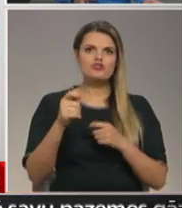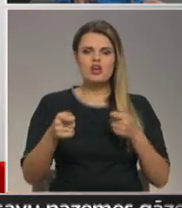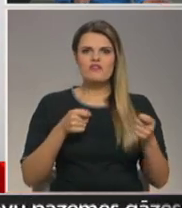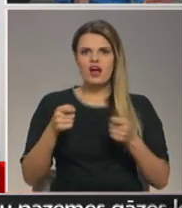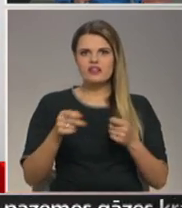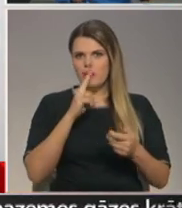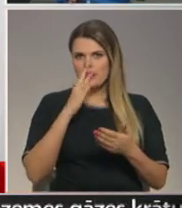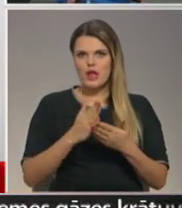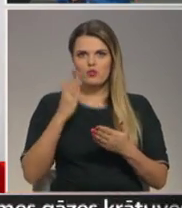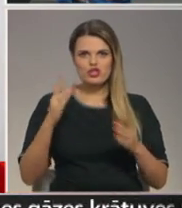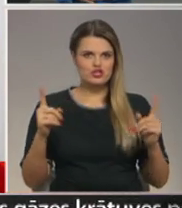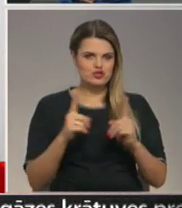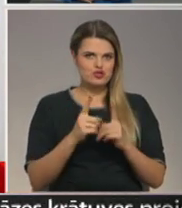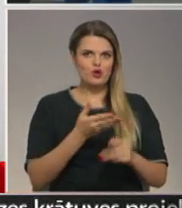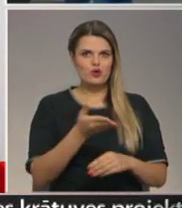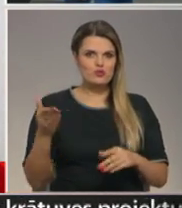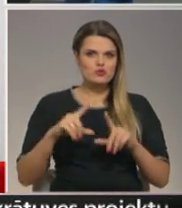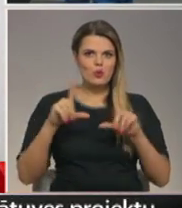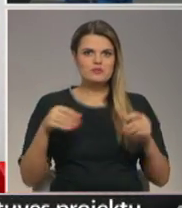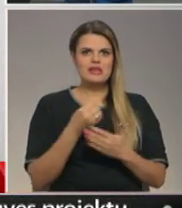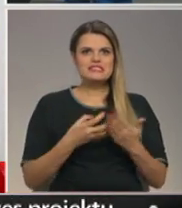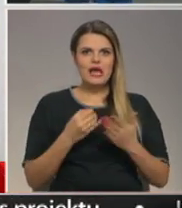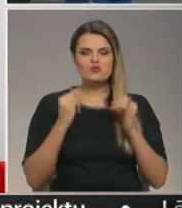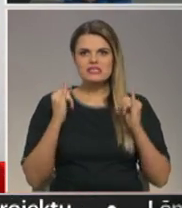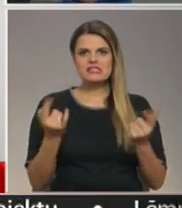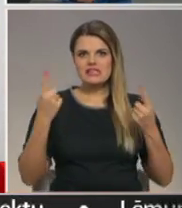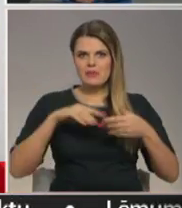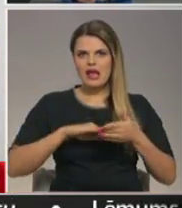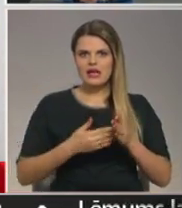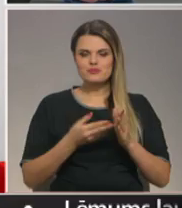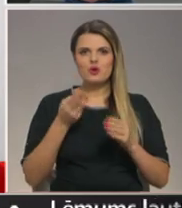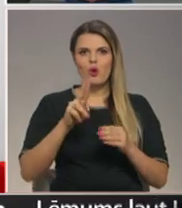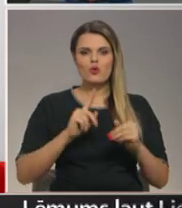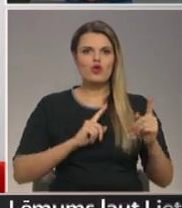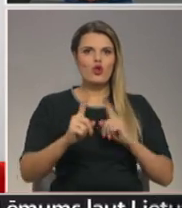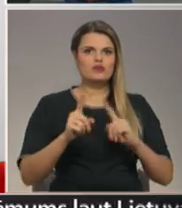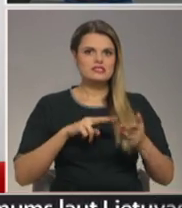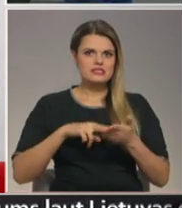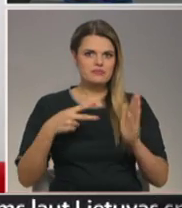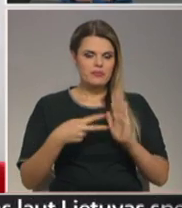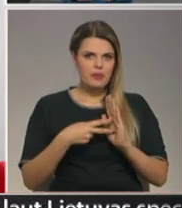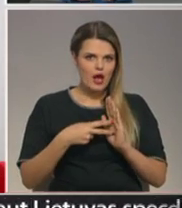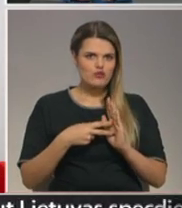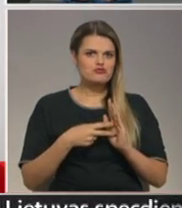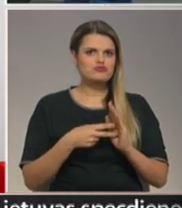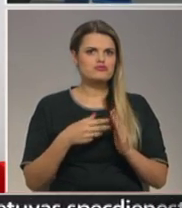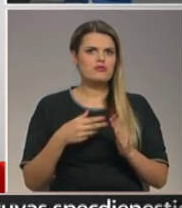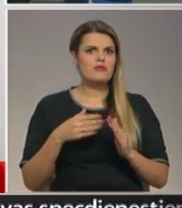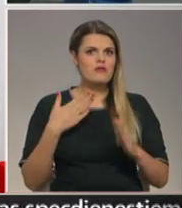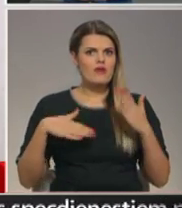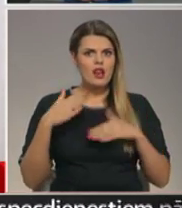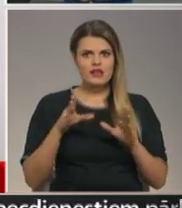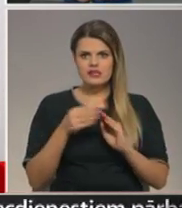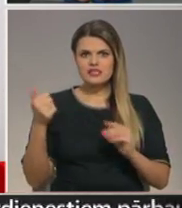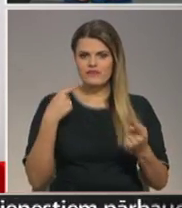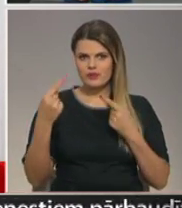vadības nenotikušo tikšanos ar jums uzņēmumā skaidro ar sliktajiem laika apstākļiem un loģistikas pārplānošanu.